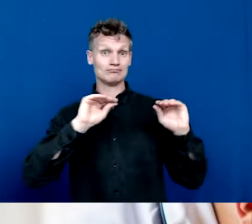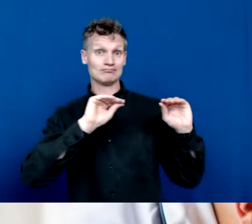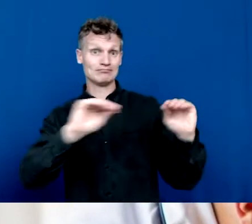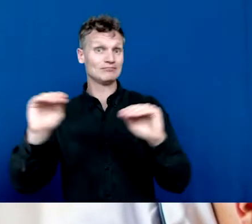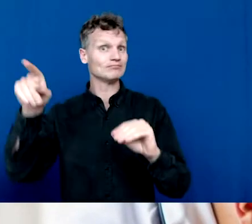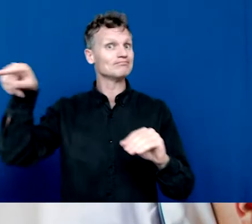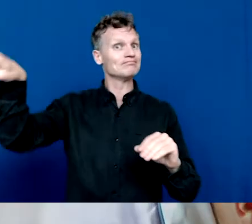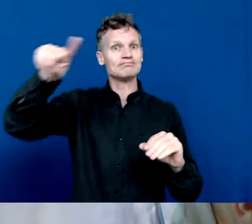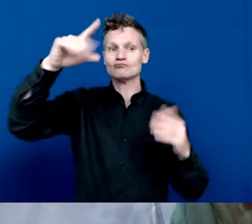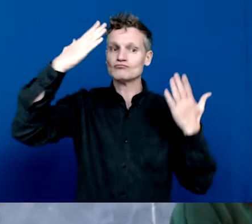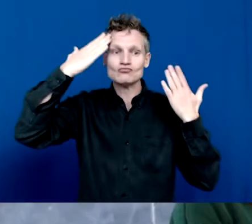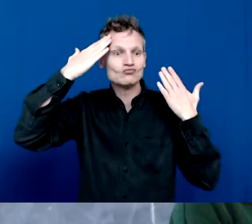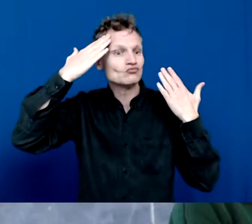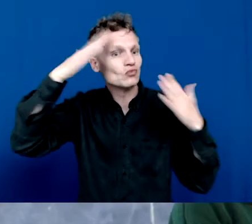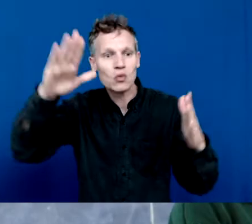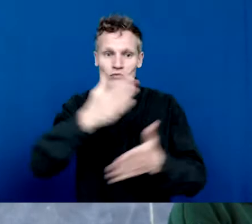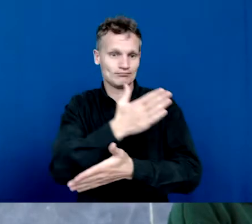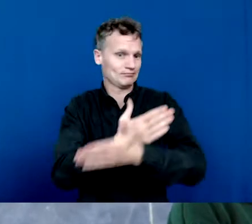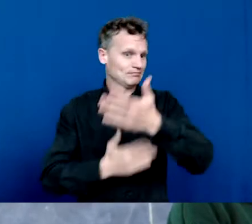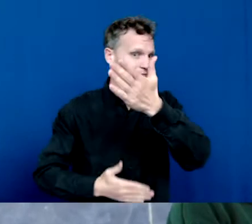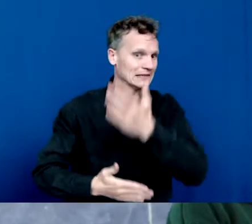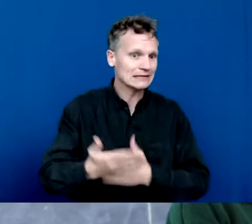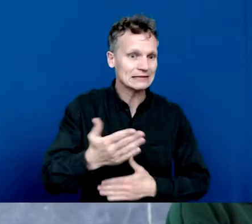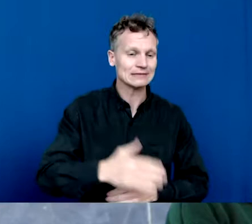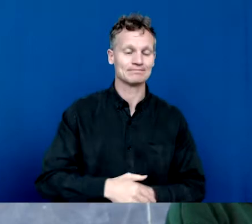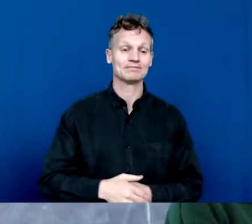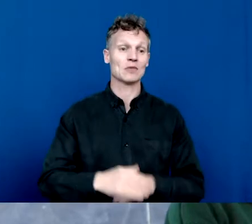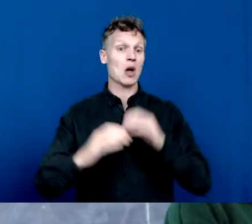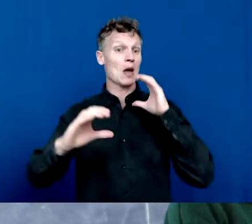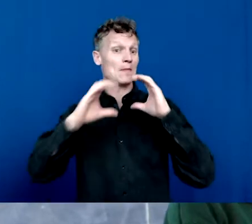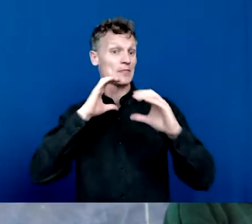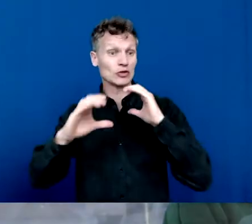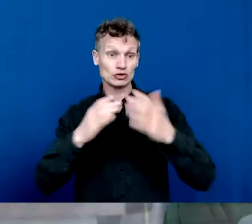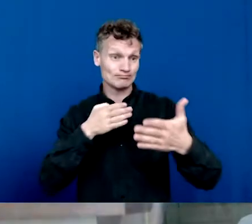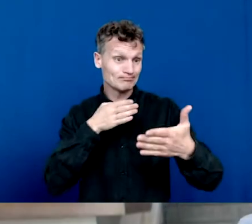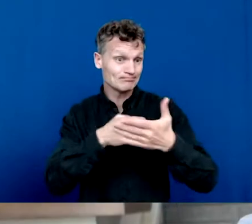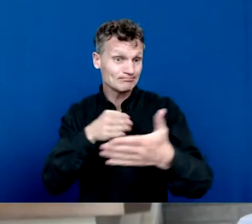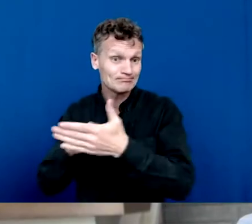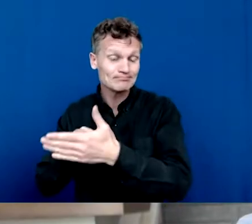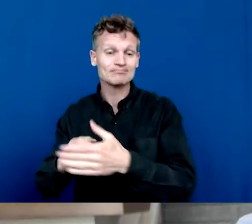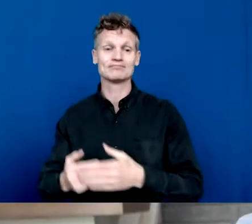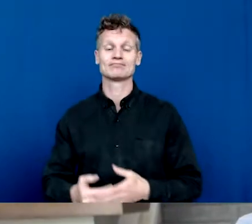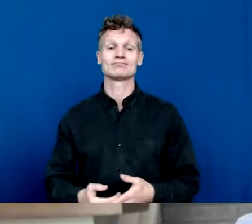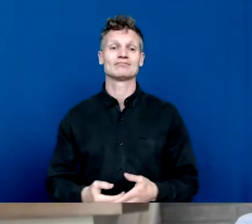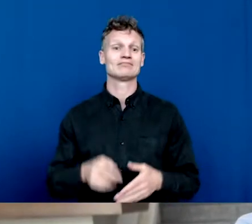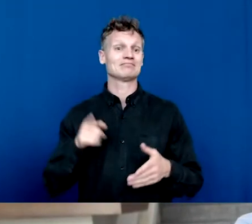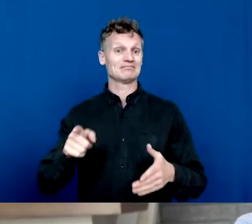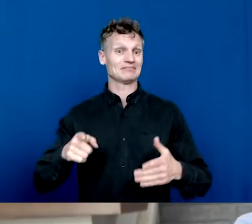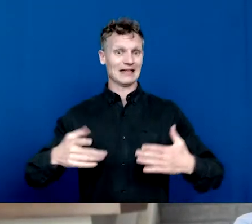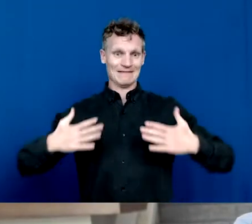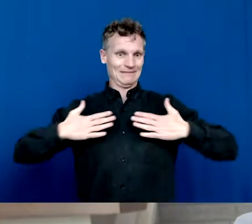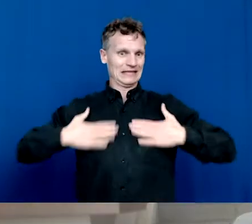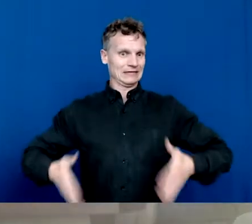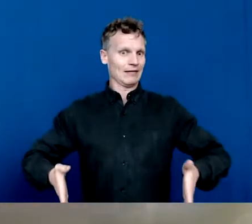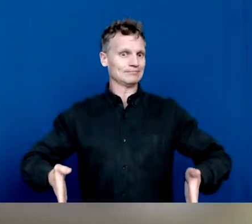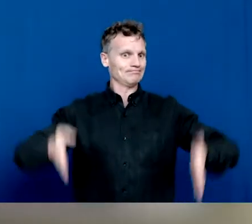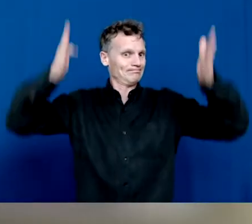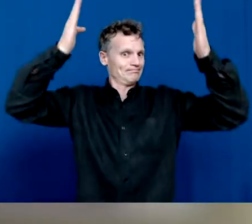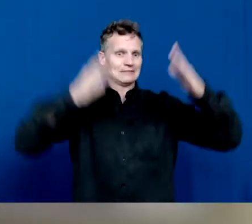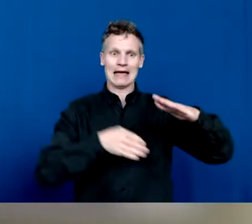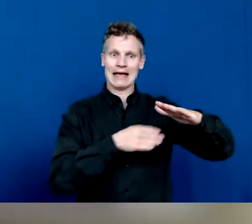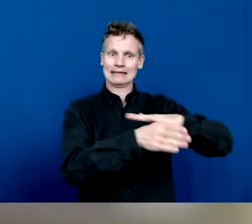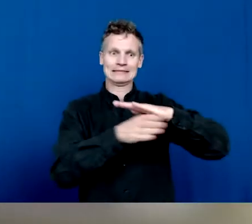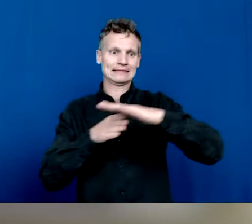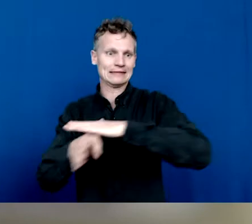handicap, les obstacles en matière de communication, le manque d'accès physique et l'attitude